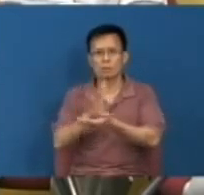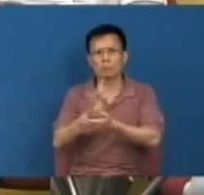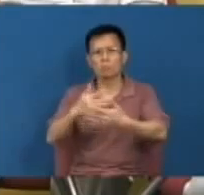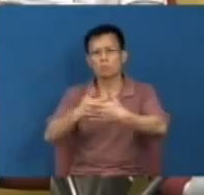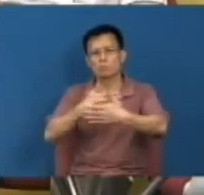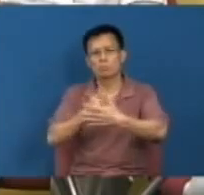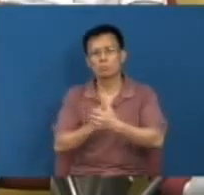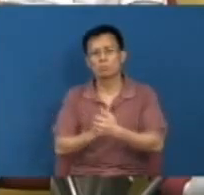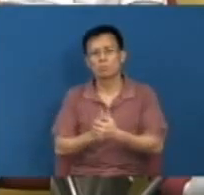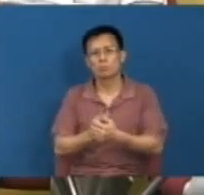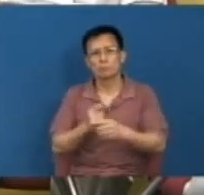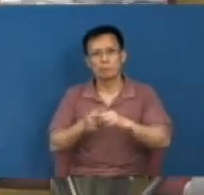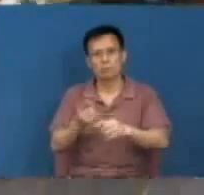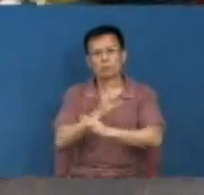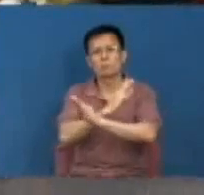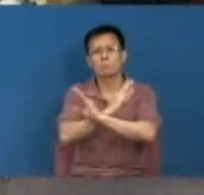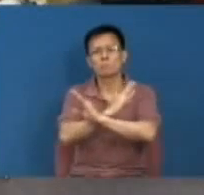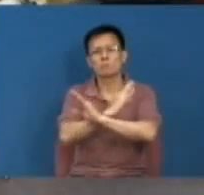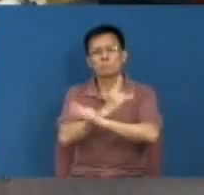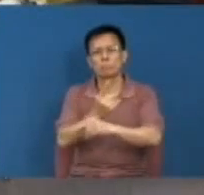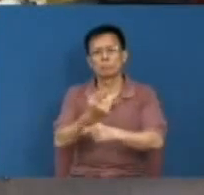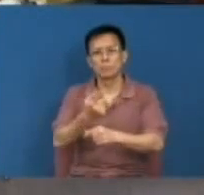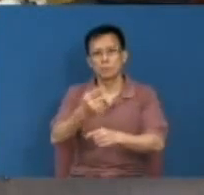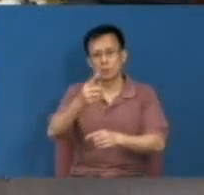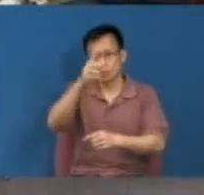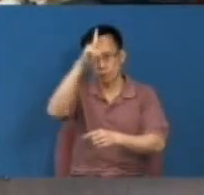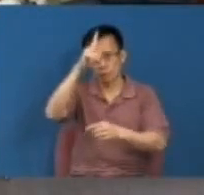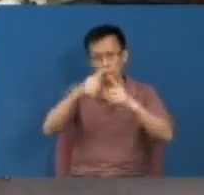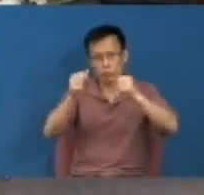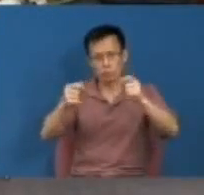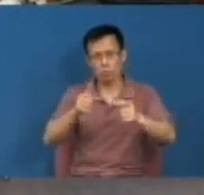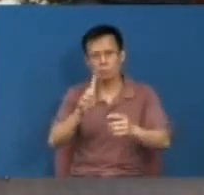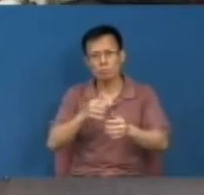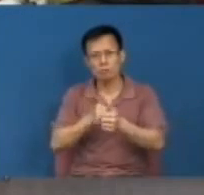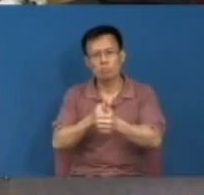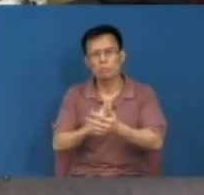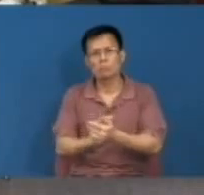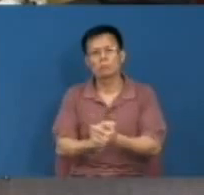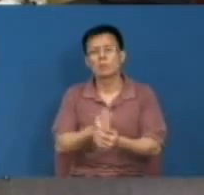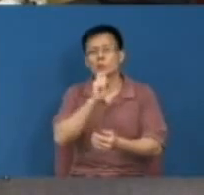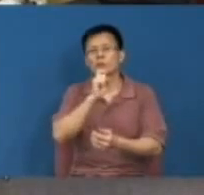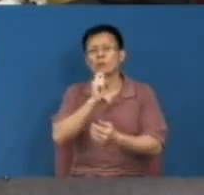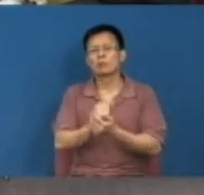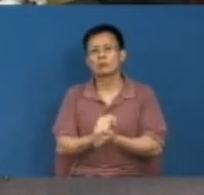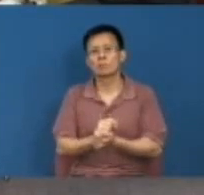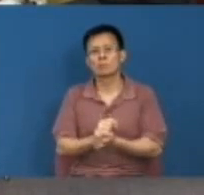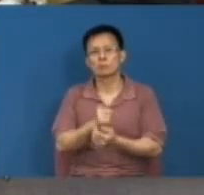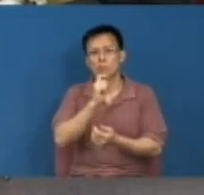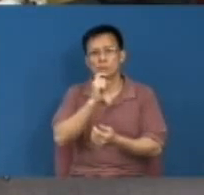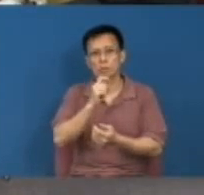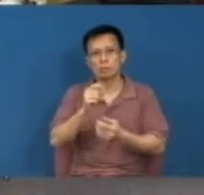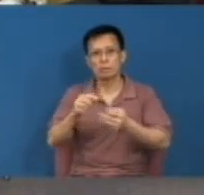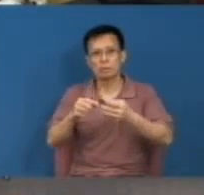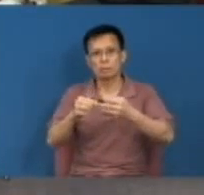係。咁當你唔接受之後，咁市建局有做啲咩跟進工作咧？ 有。係有一個叫做彭偉德，